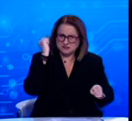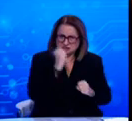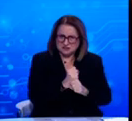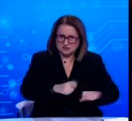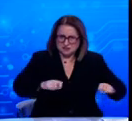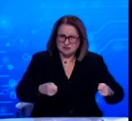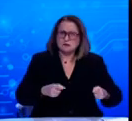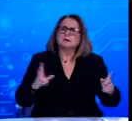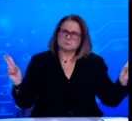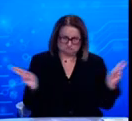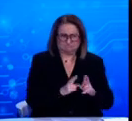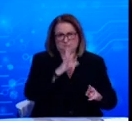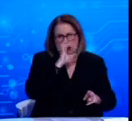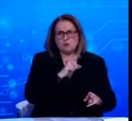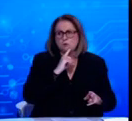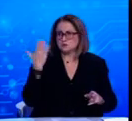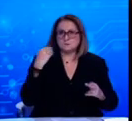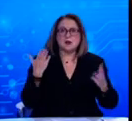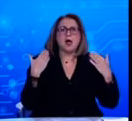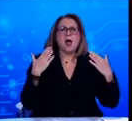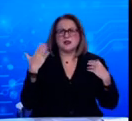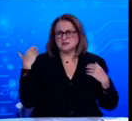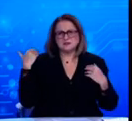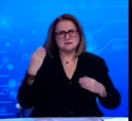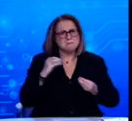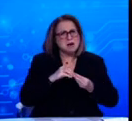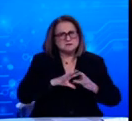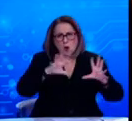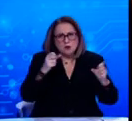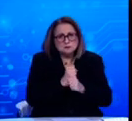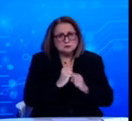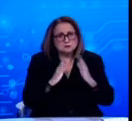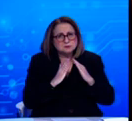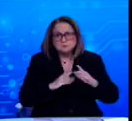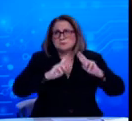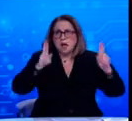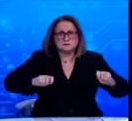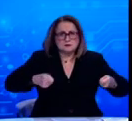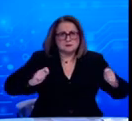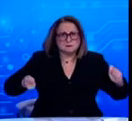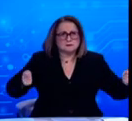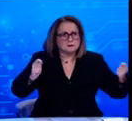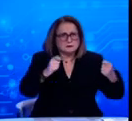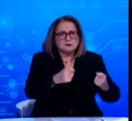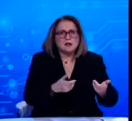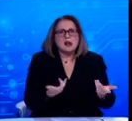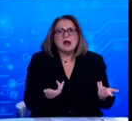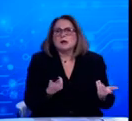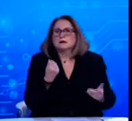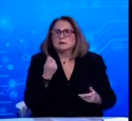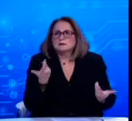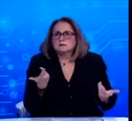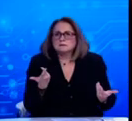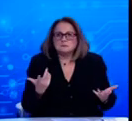άνοιξης. Μας κόστισε όμως πάρα πολύ. Lockdown σημαίνει κλειστές επιχειρήσεις και ανεργία. Λιγότερα δημόσια έσοδα και